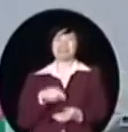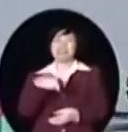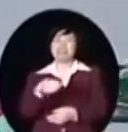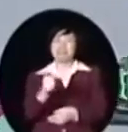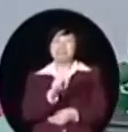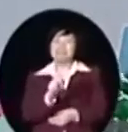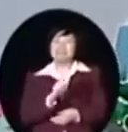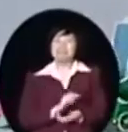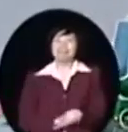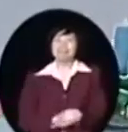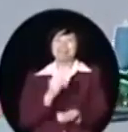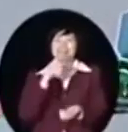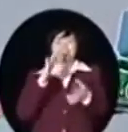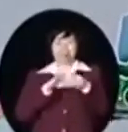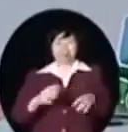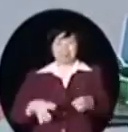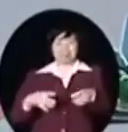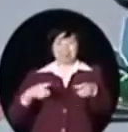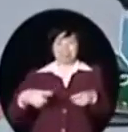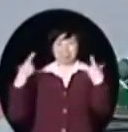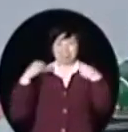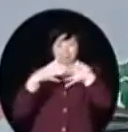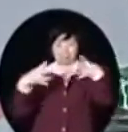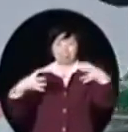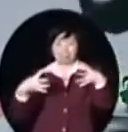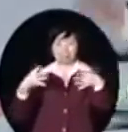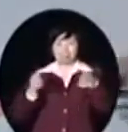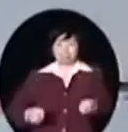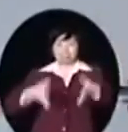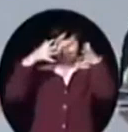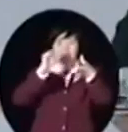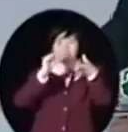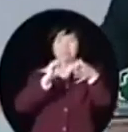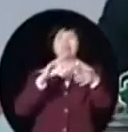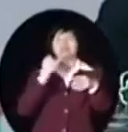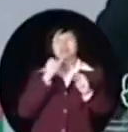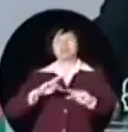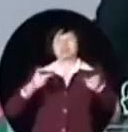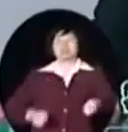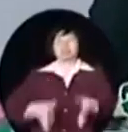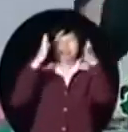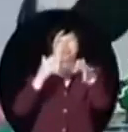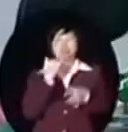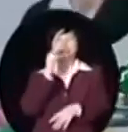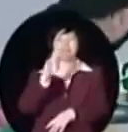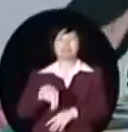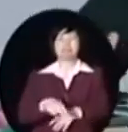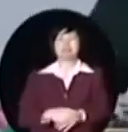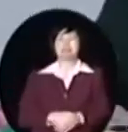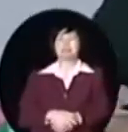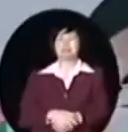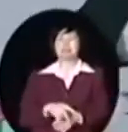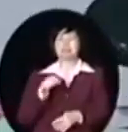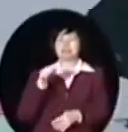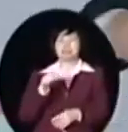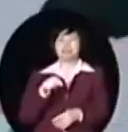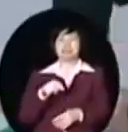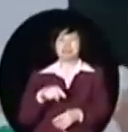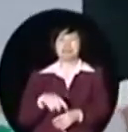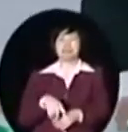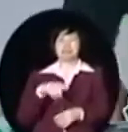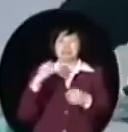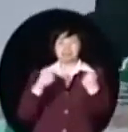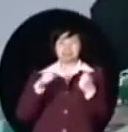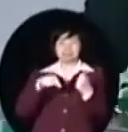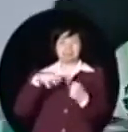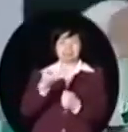么？限高完全解除。哦，这是我儿子，不好意思，小时候。好，这里其实